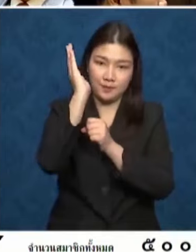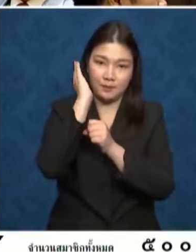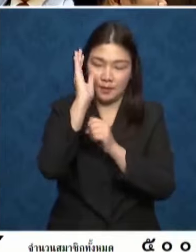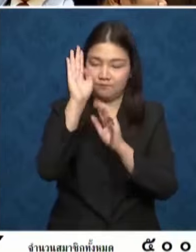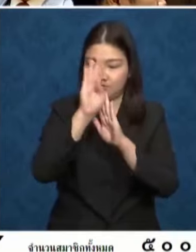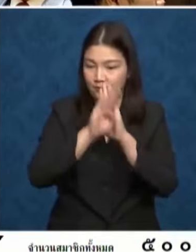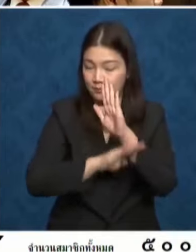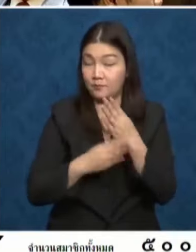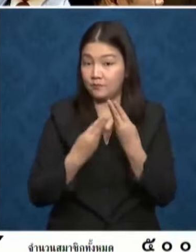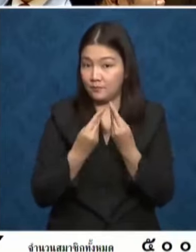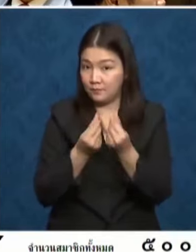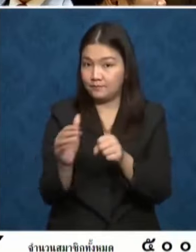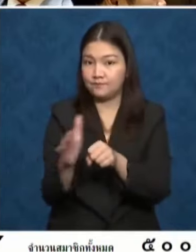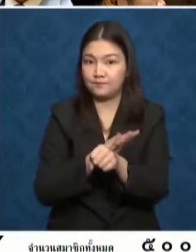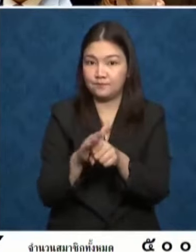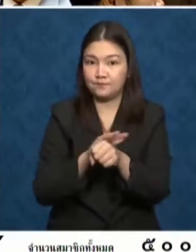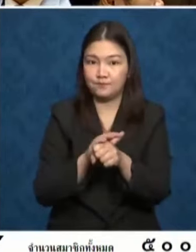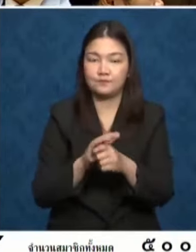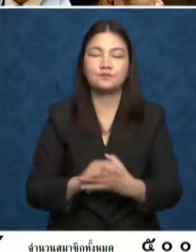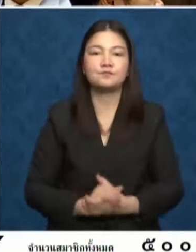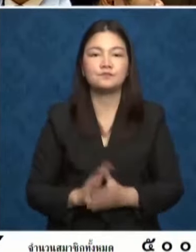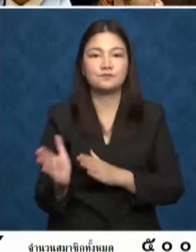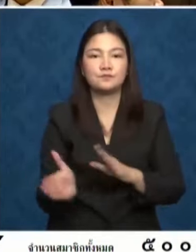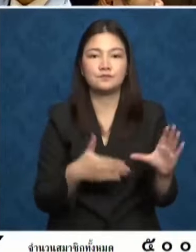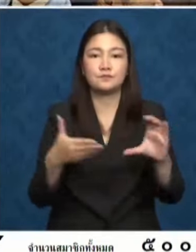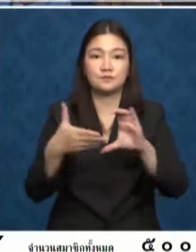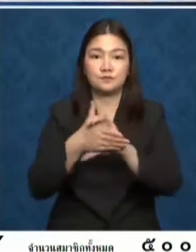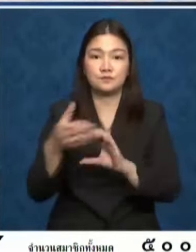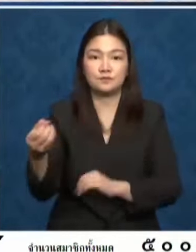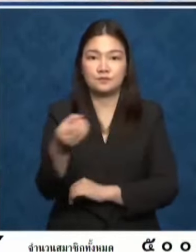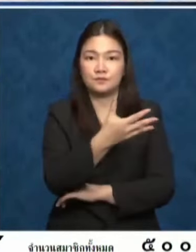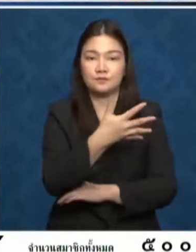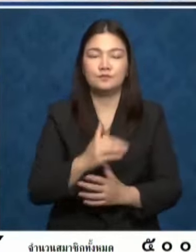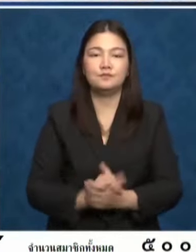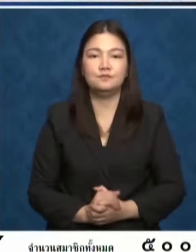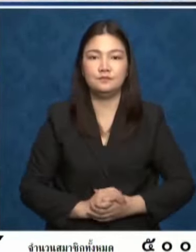ละเอียดโดยสังเขปดังต่อไปนี้นะครับขอสไลด์นะ